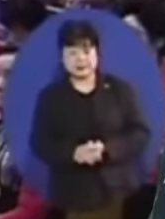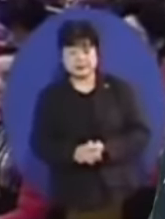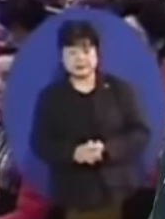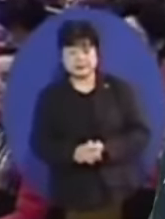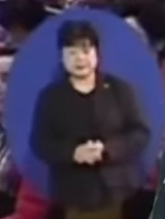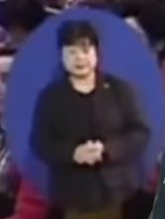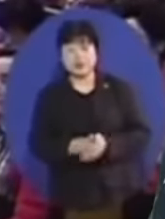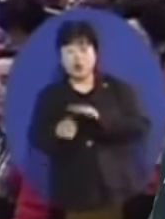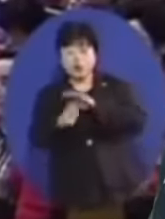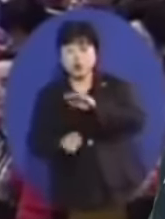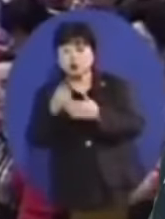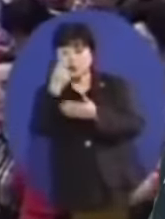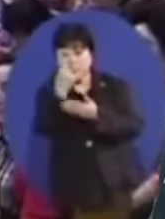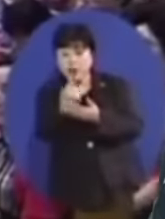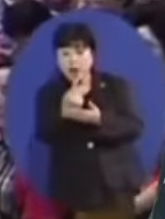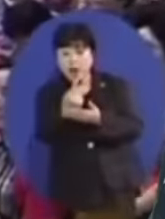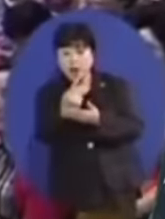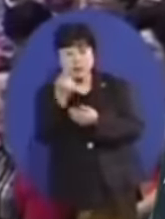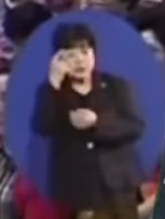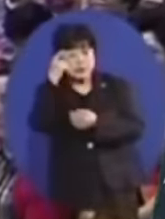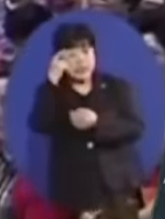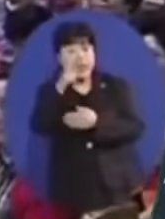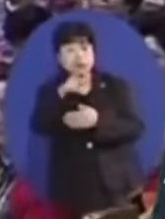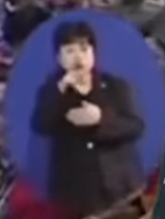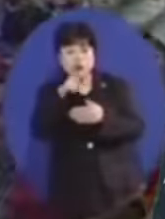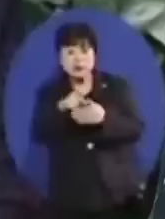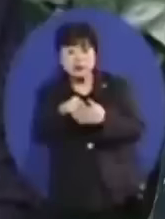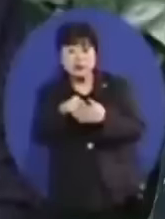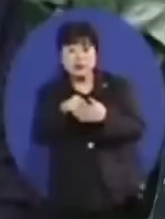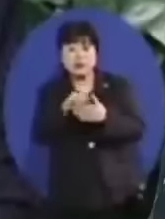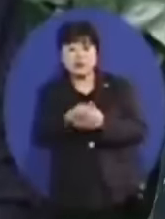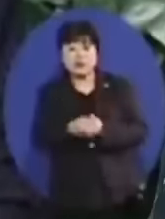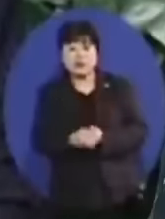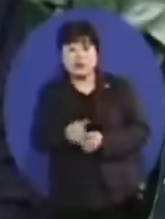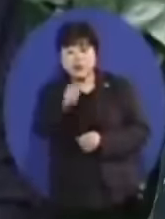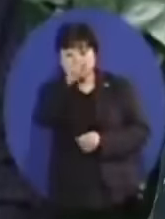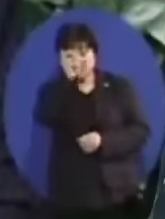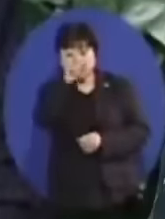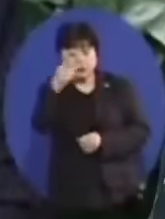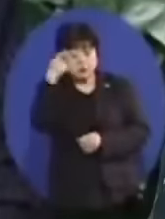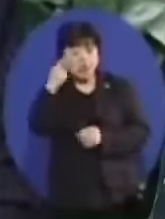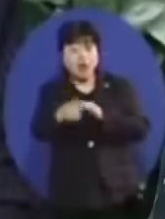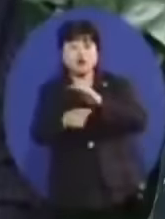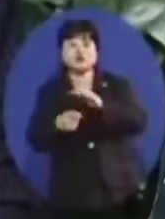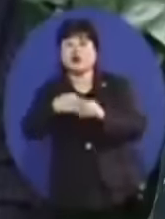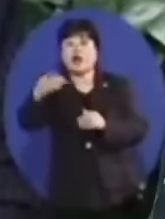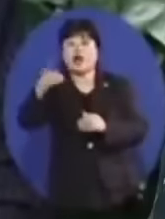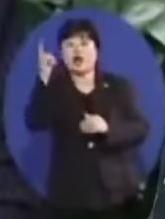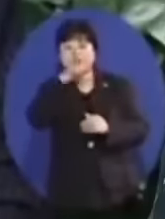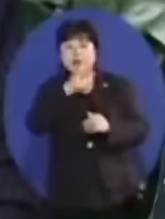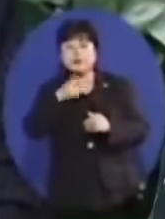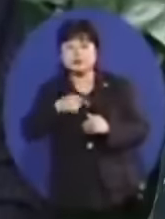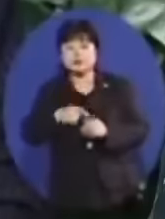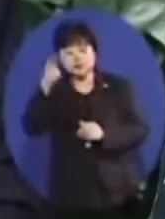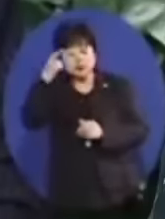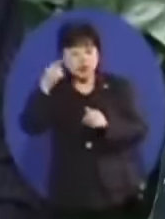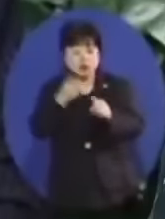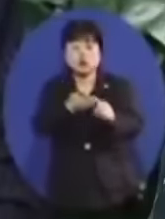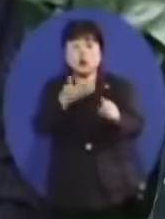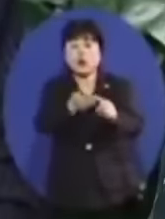바로 도둑놈이 와서 생각 속에서 좋은 생각을 도둑질하고 나쁜 생각만 남겨놓는